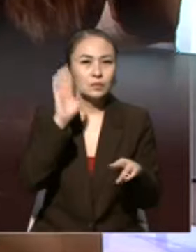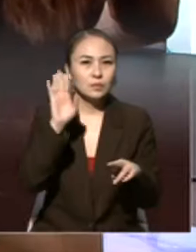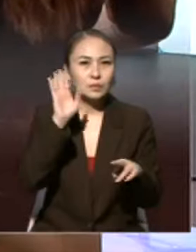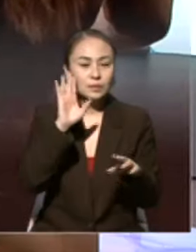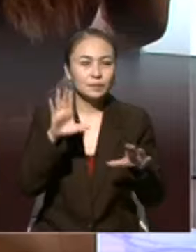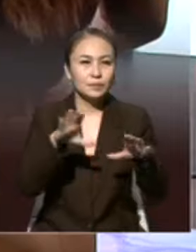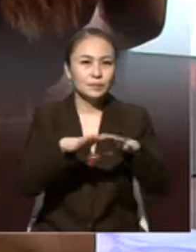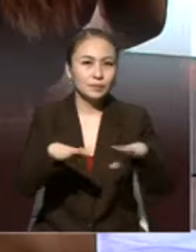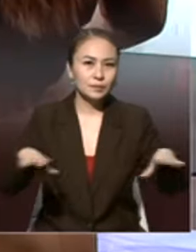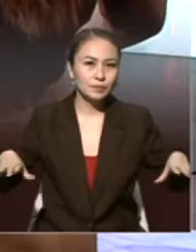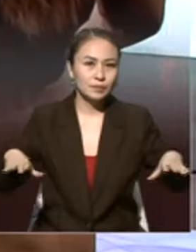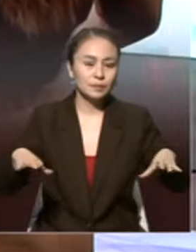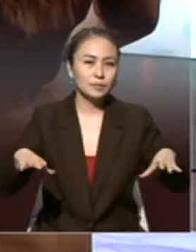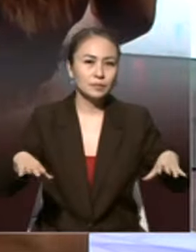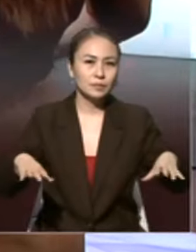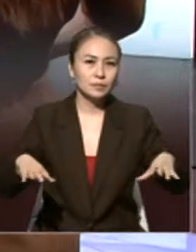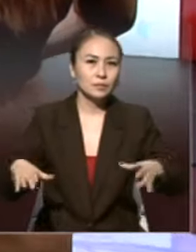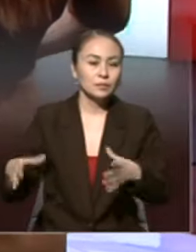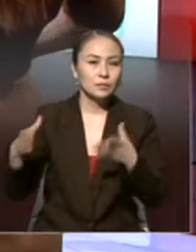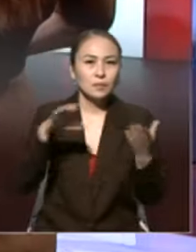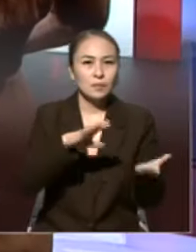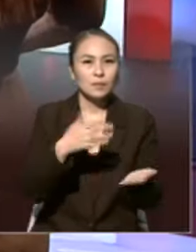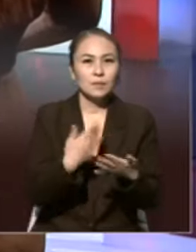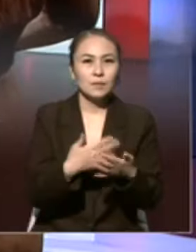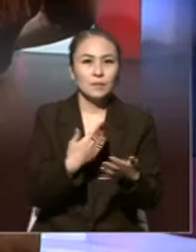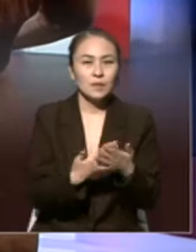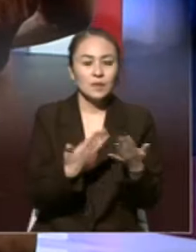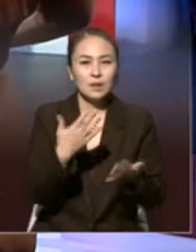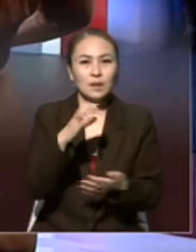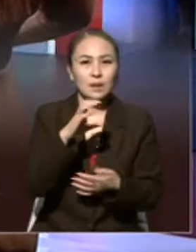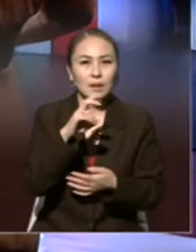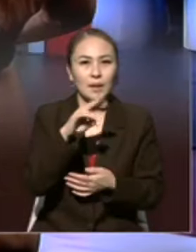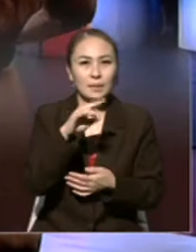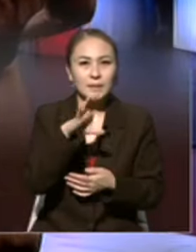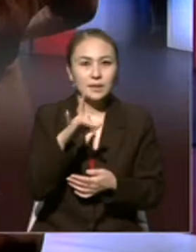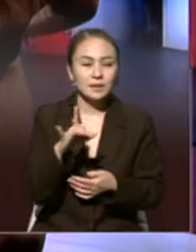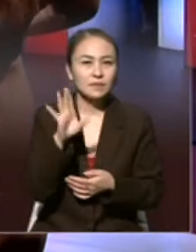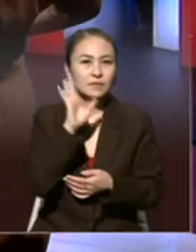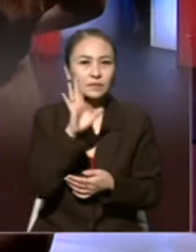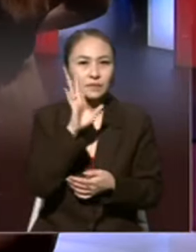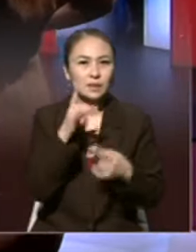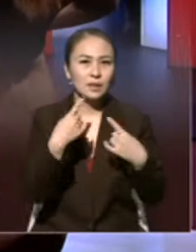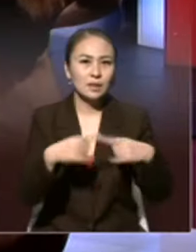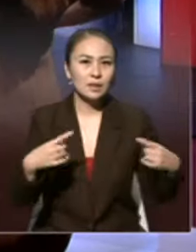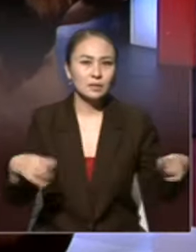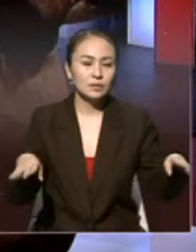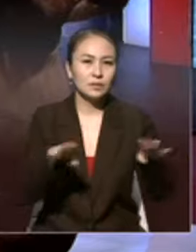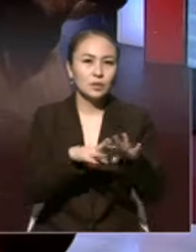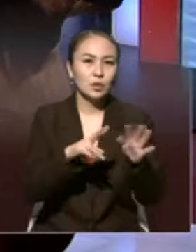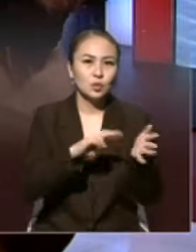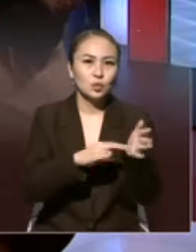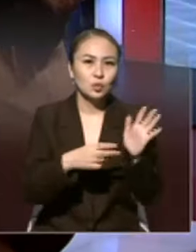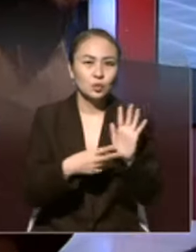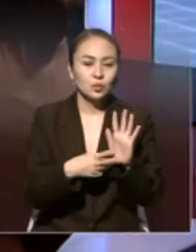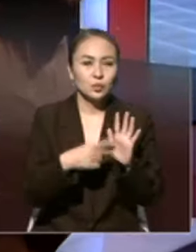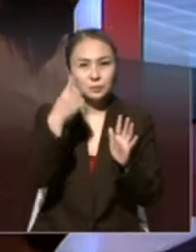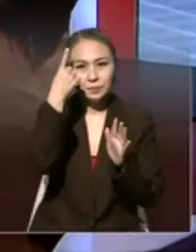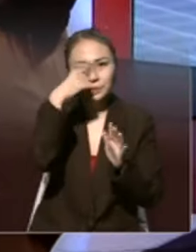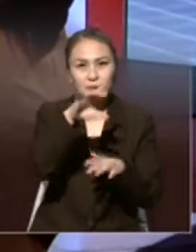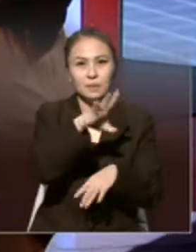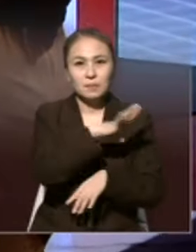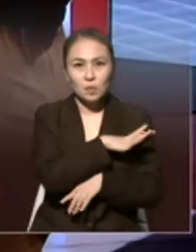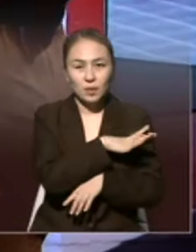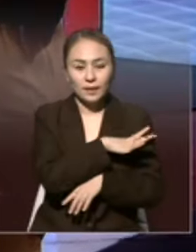өзендерінің арнасын әкеп құю, не болмаса мынау Ертіс өзенінен су тарту, осындай нелерді енді жобалар, идеялар